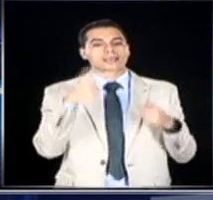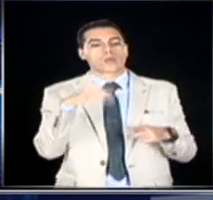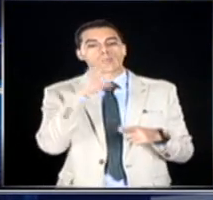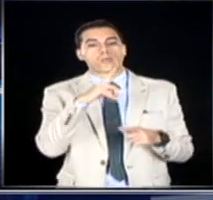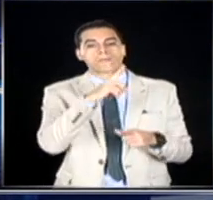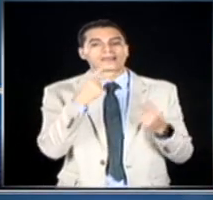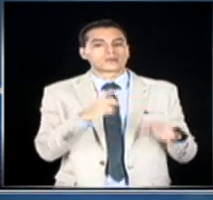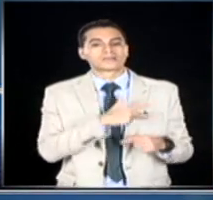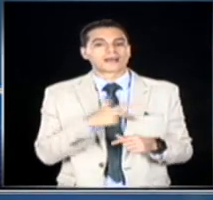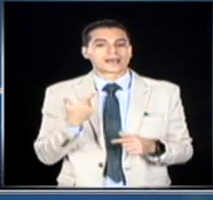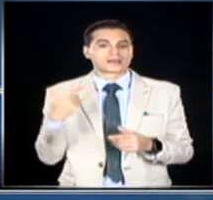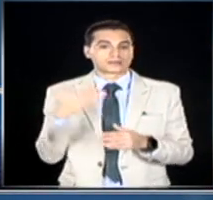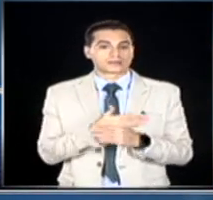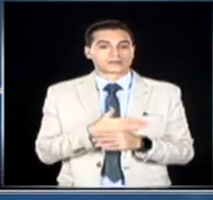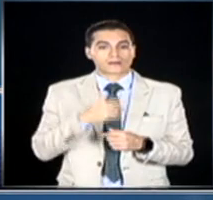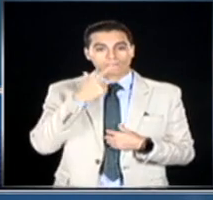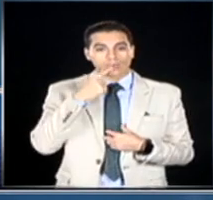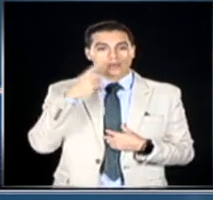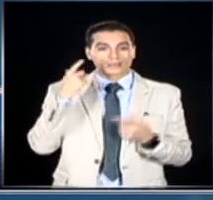الإسكندنافية. الدنمارك.